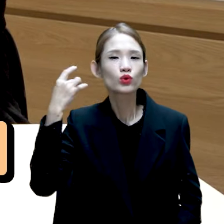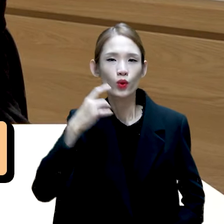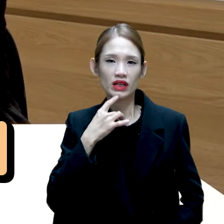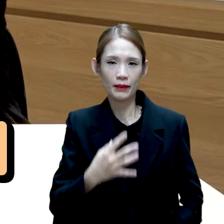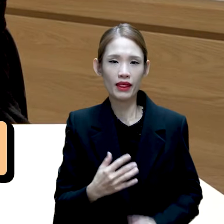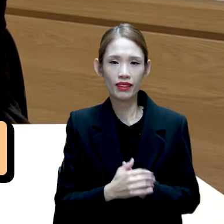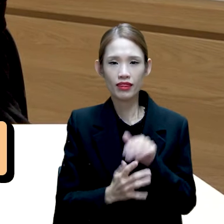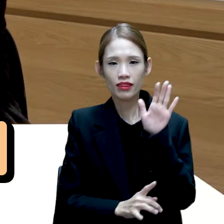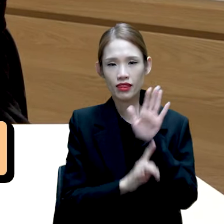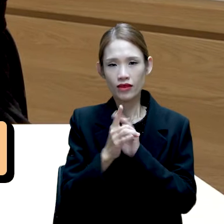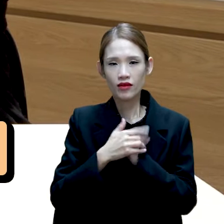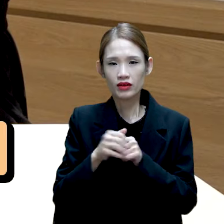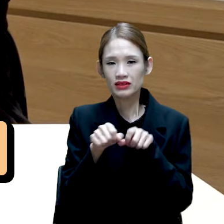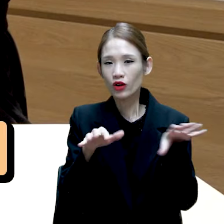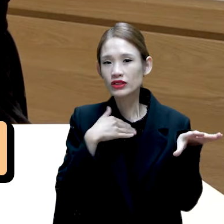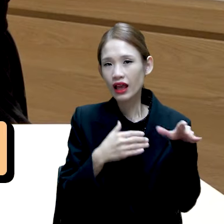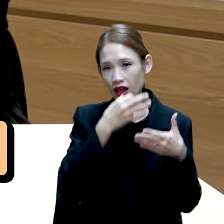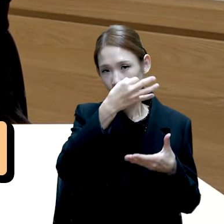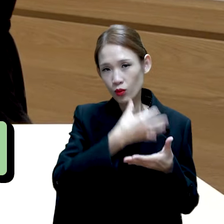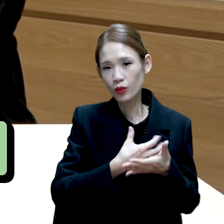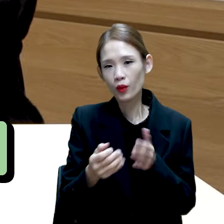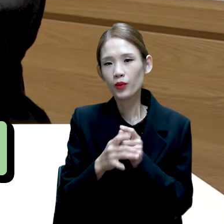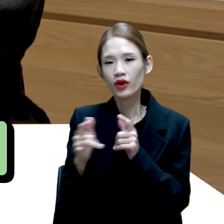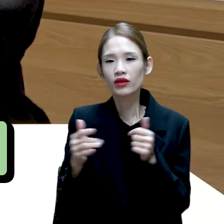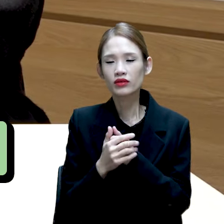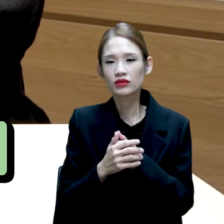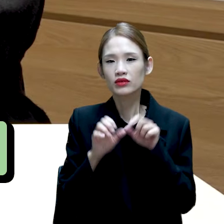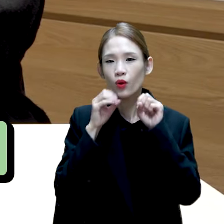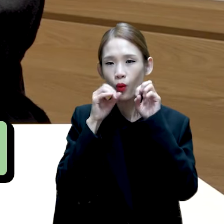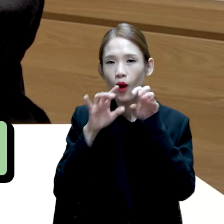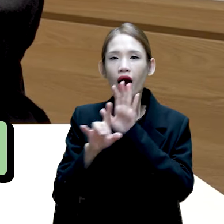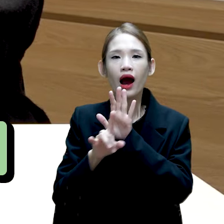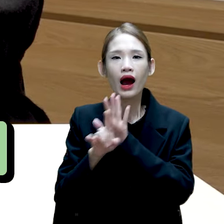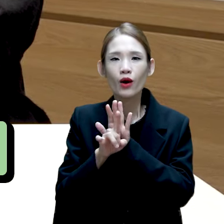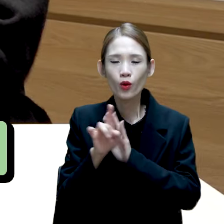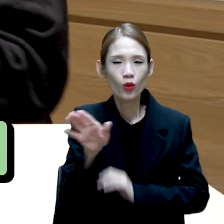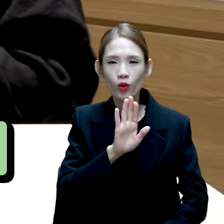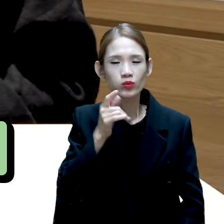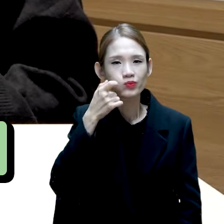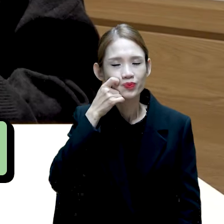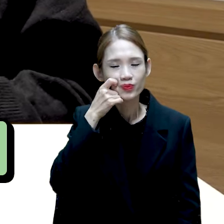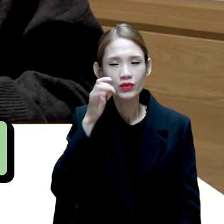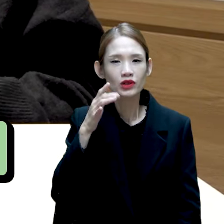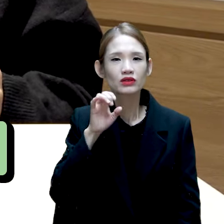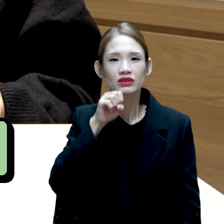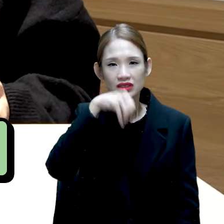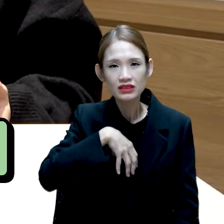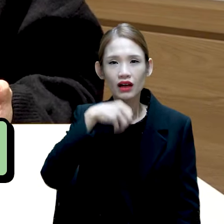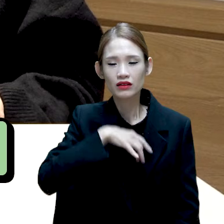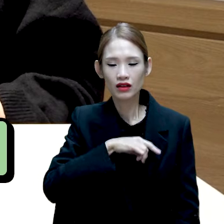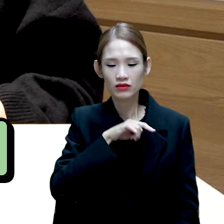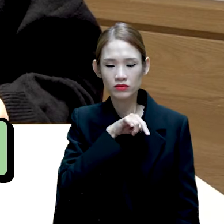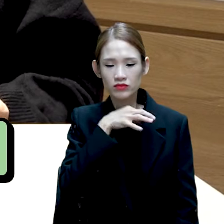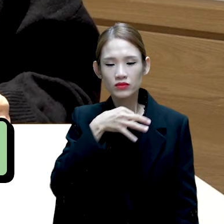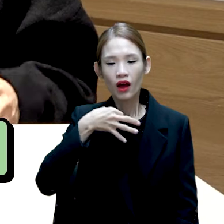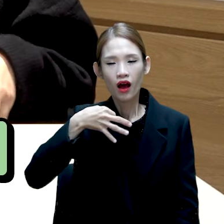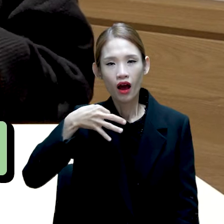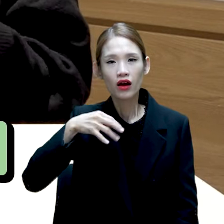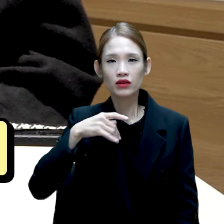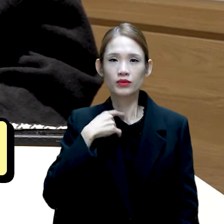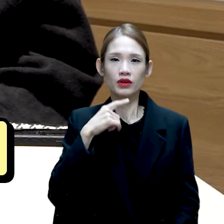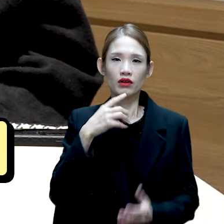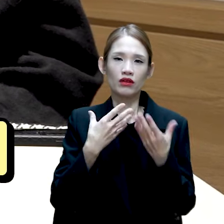내 돈 한 곳에서 관리해요. 오픈뱅킹 네. 하러 가기. 저는 네. 한 곳에서 확인 못합니다. 버튼이라고 해가지고. 뭐 이런 식으로 네. 읽어주는 경우들이 좀